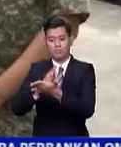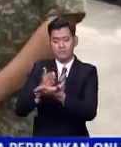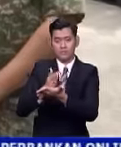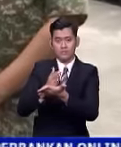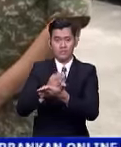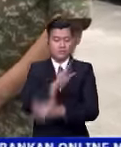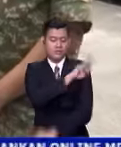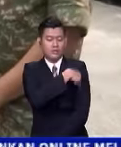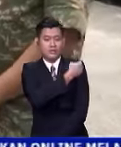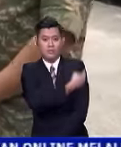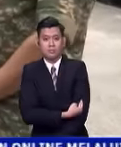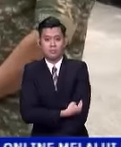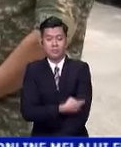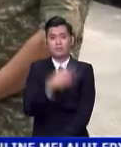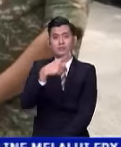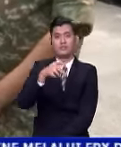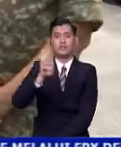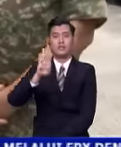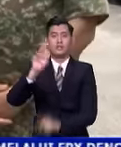tadi.